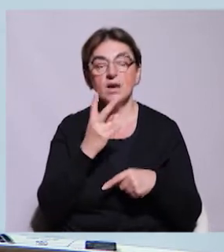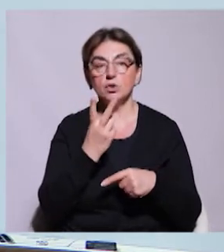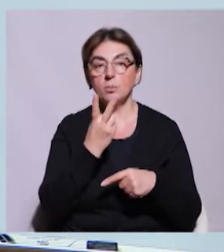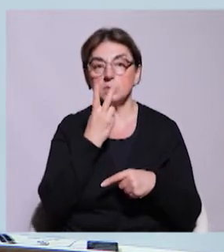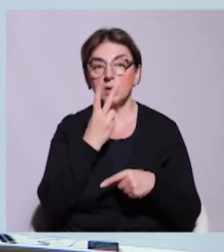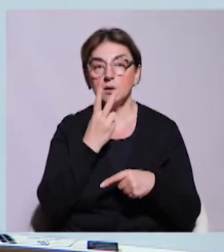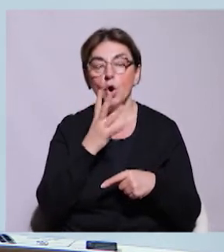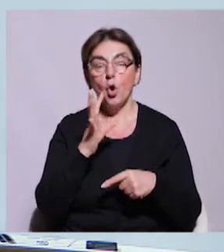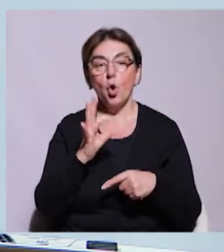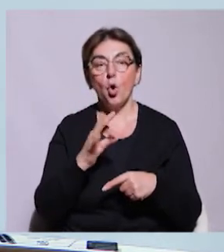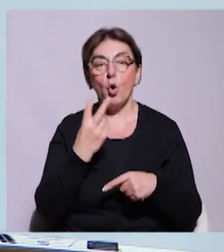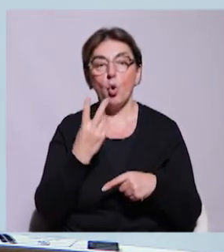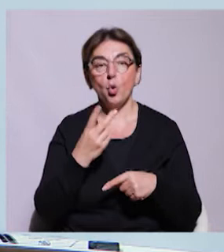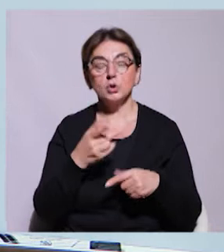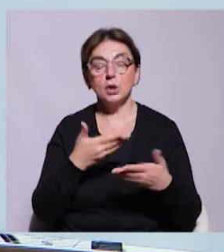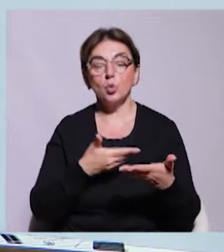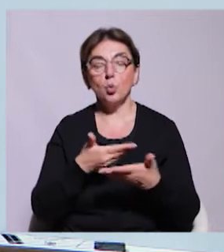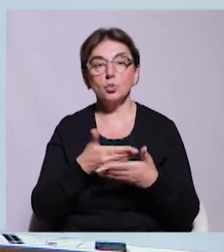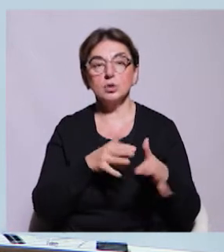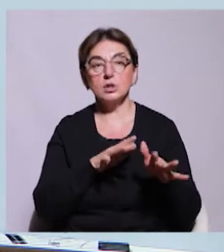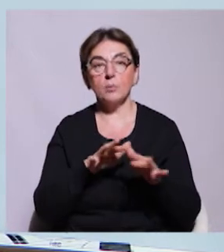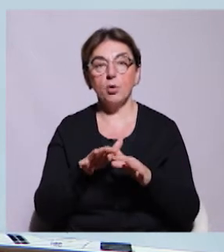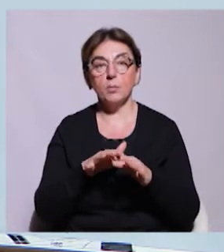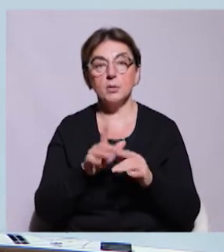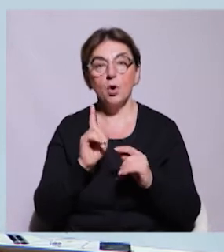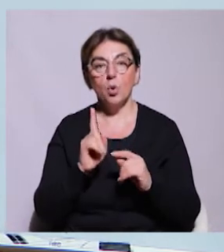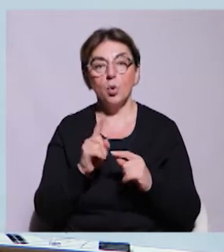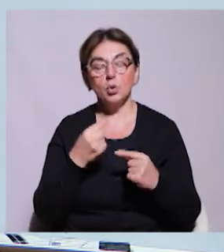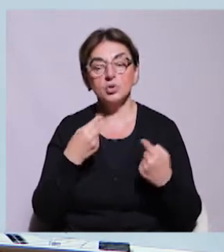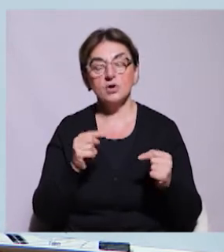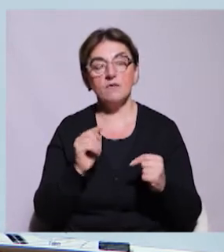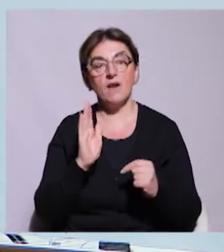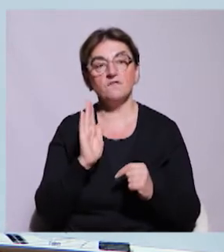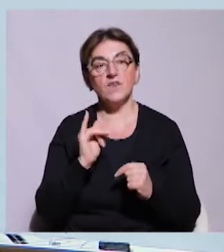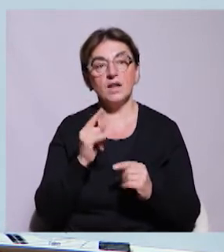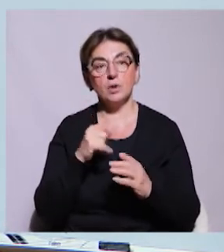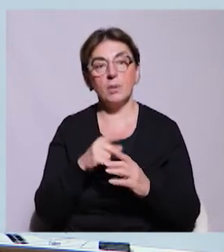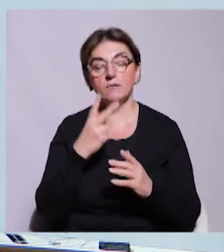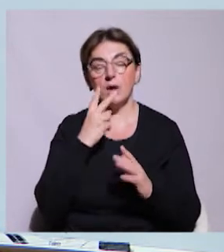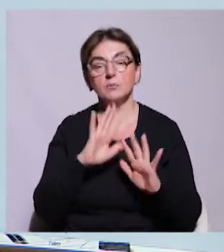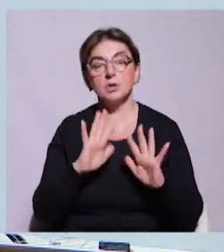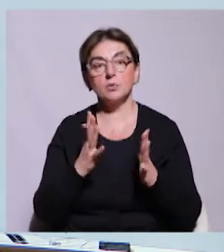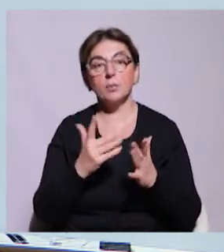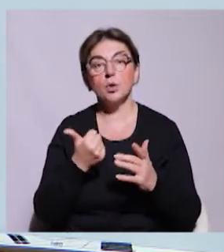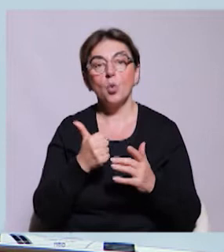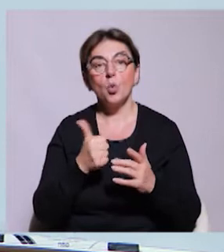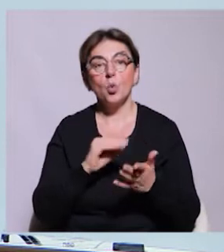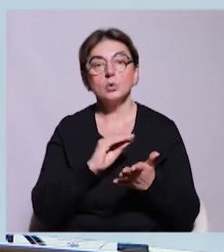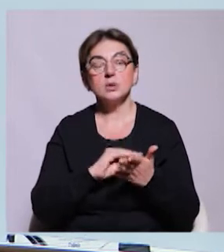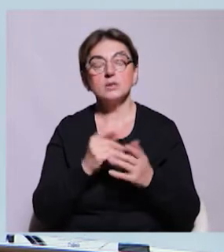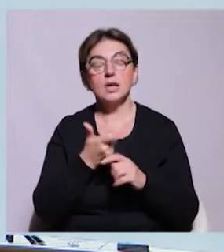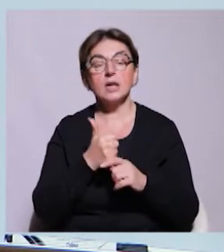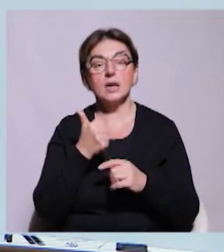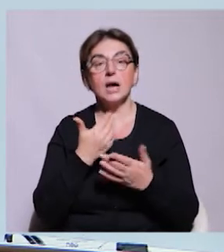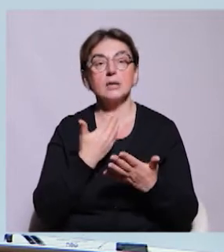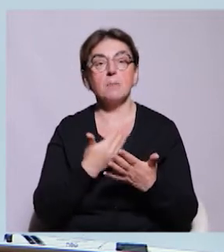ავლენს ჟანგბადთან ურთიერთქმედების დროს. ანუ ოქსიდში ჩვენ ერთი ელემენტი გვაქვს, თუმცა განსხვავებული ვალენტობით. მოდით ნახოთ ამ შემთხვევაში და